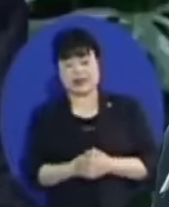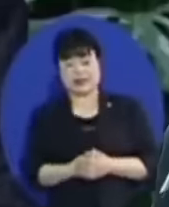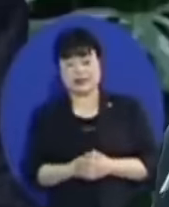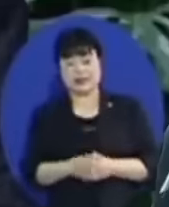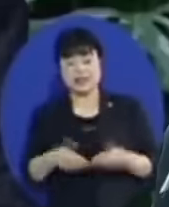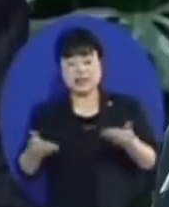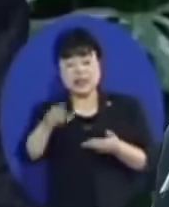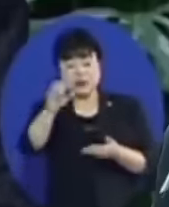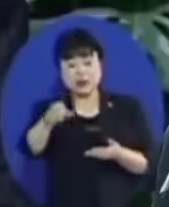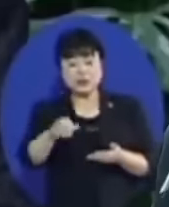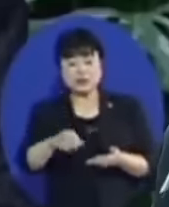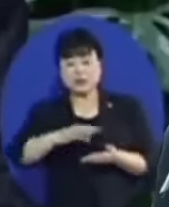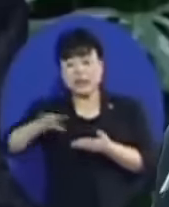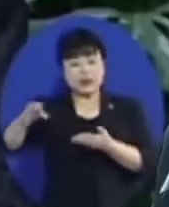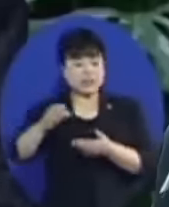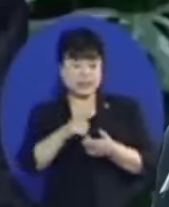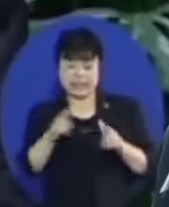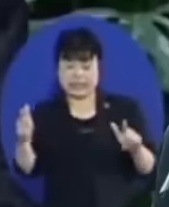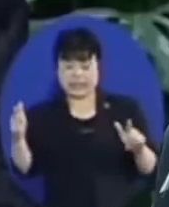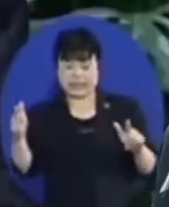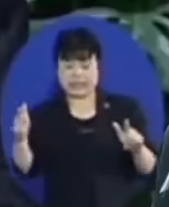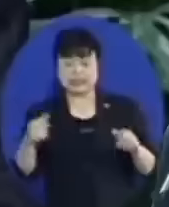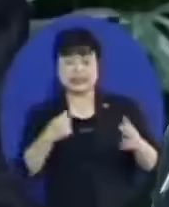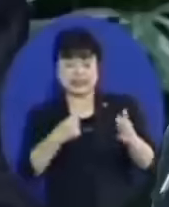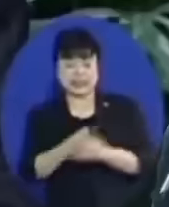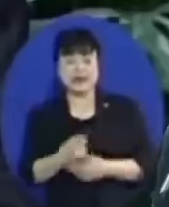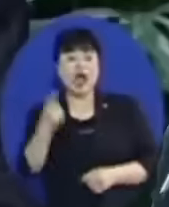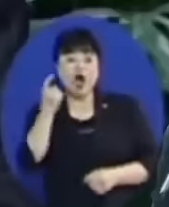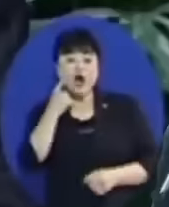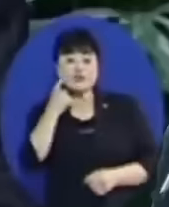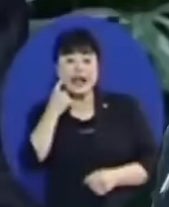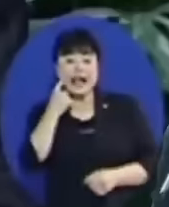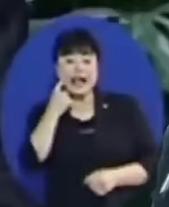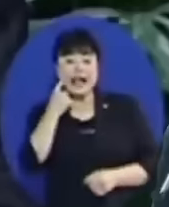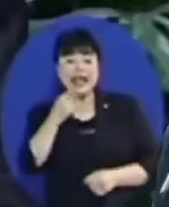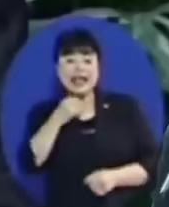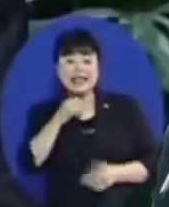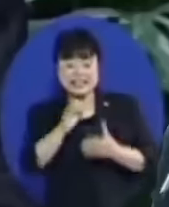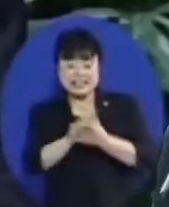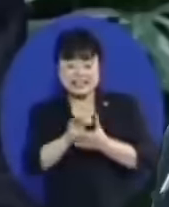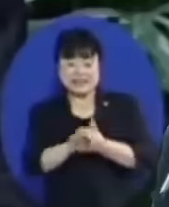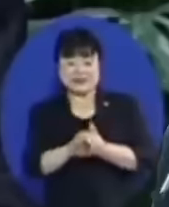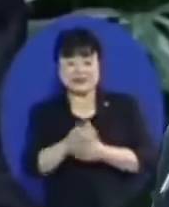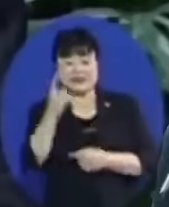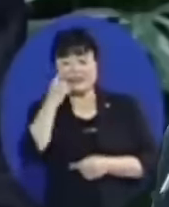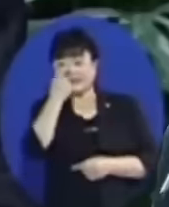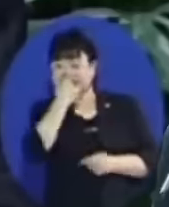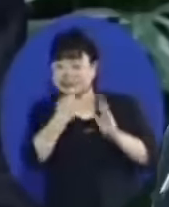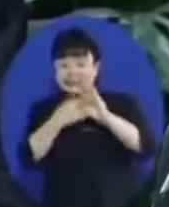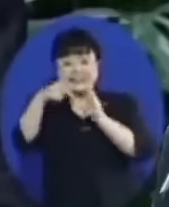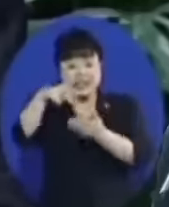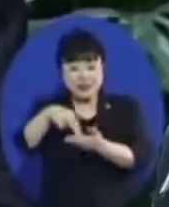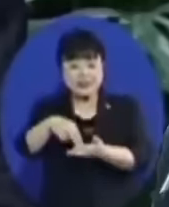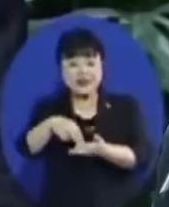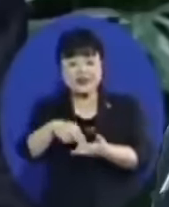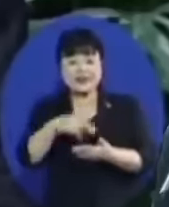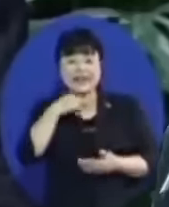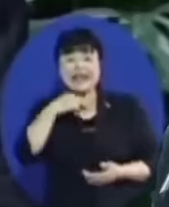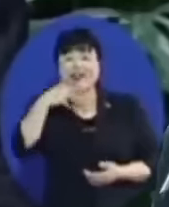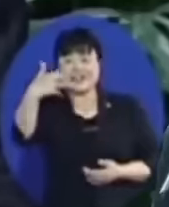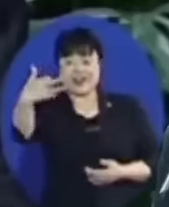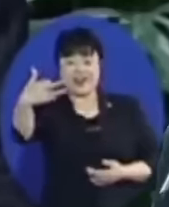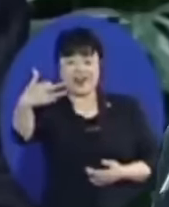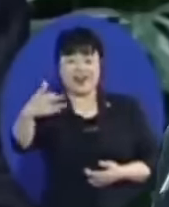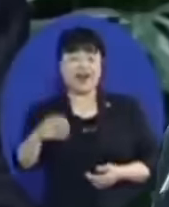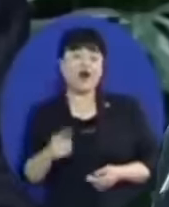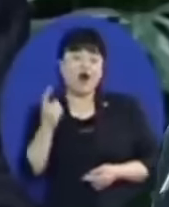노동 현장에서 나를 안 받아줘요. 그래 내가 거짓말을 해서 친구들 증인을 세워서 18살이라고